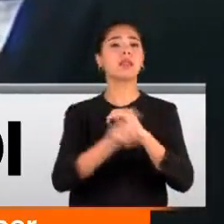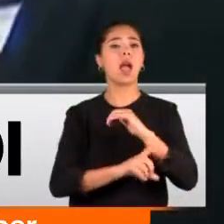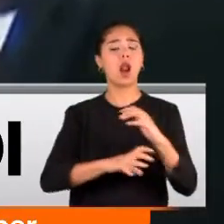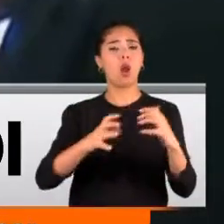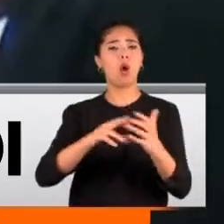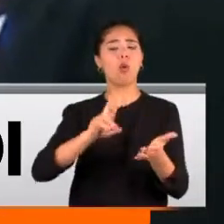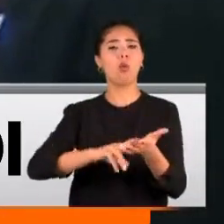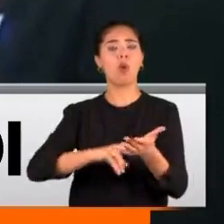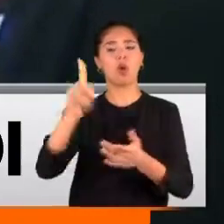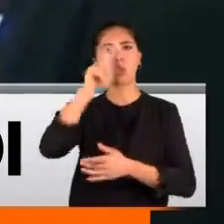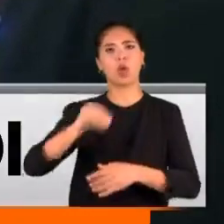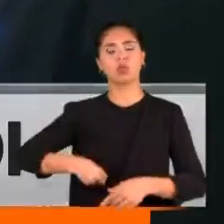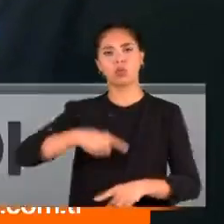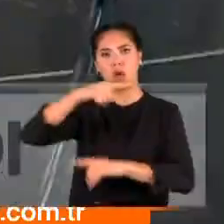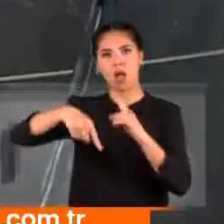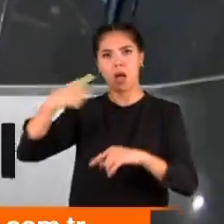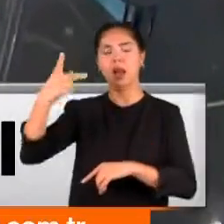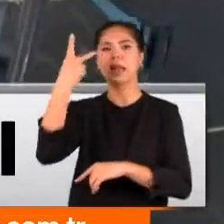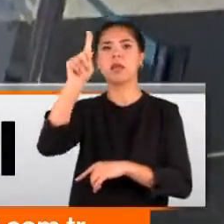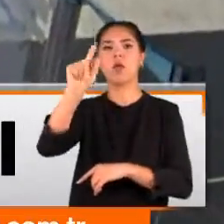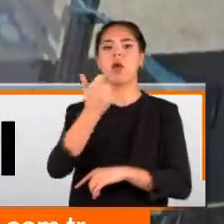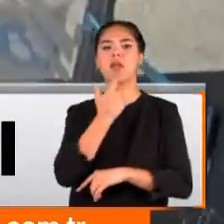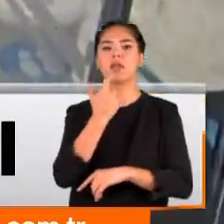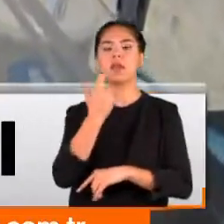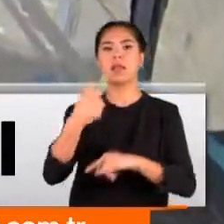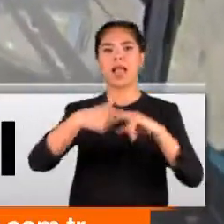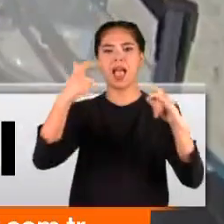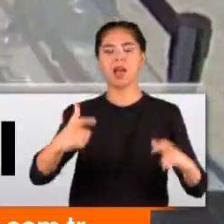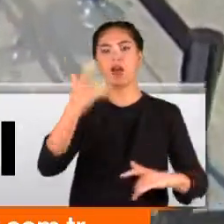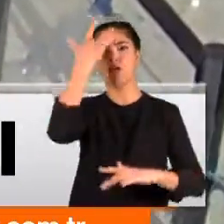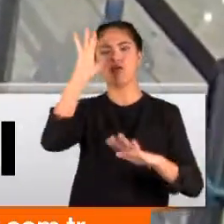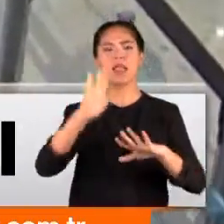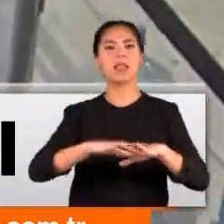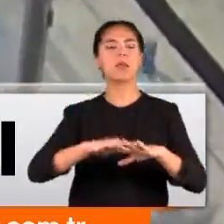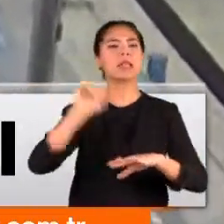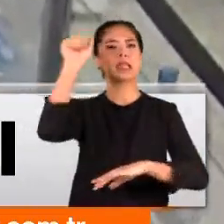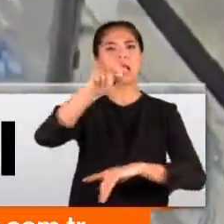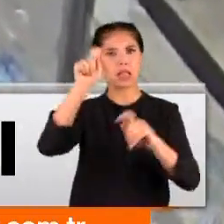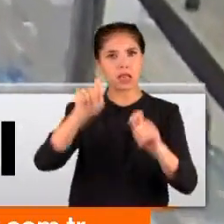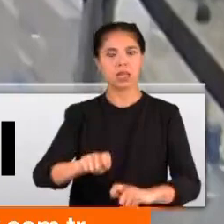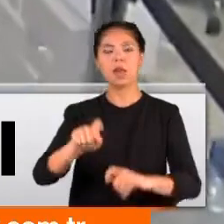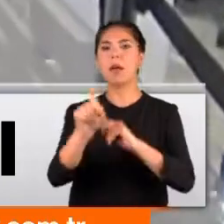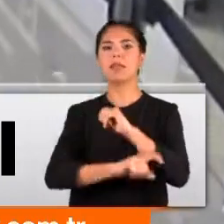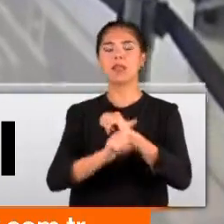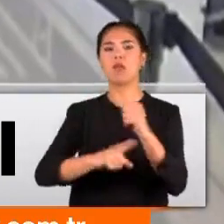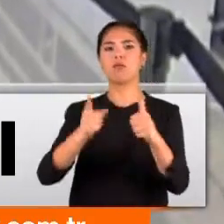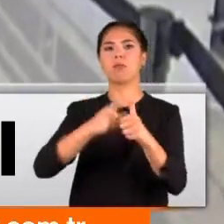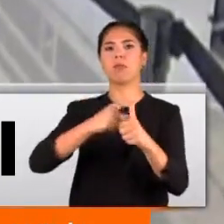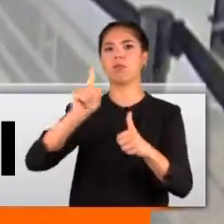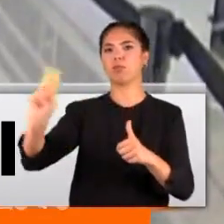suçundan aranıyordu. 2016 yılında Hakkari'de 3 köy korucusunun şehit edildiği saldırıyı gerçekleştiren teröristlerden